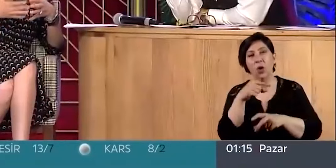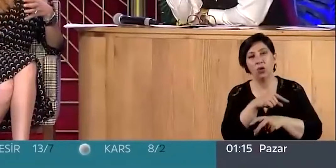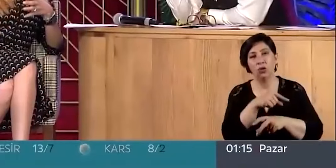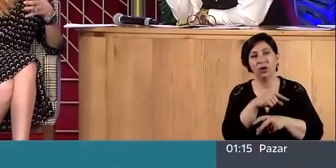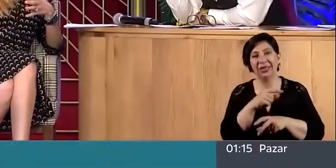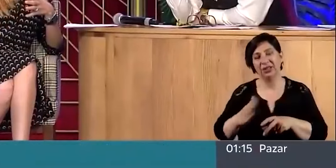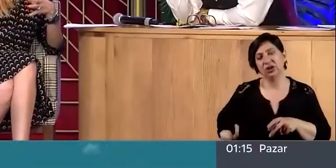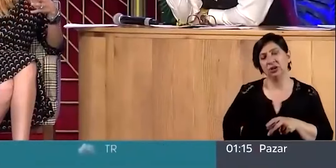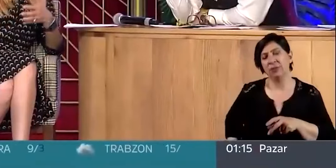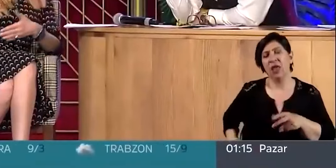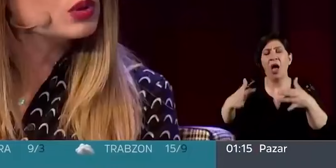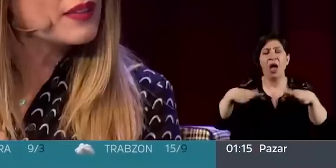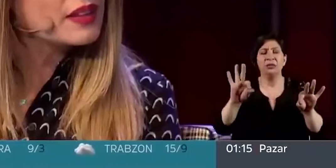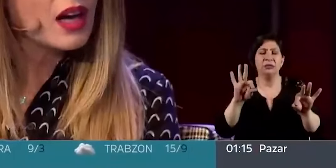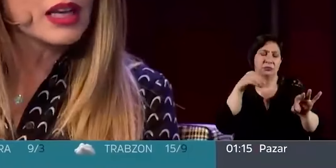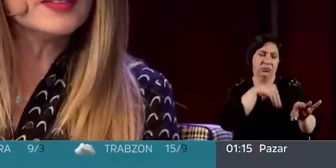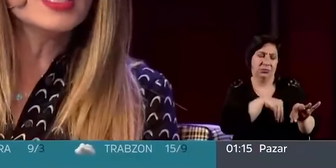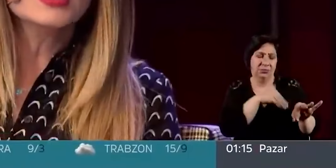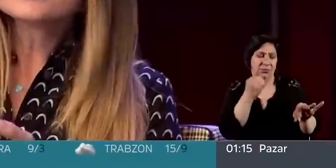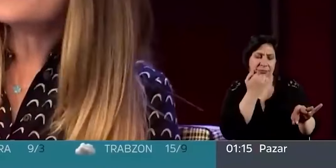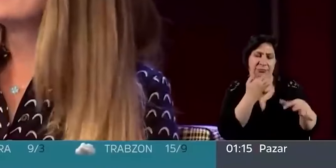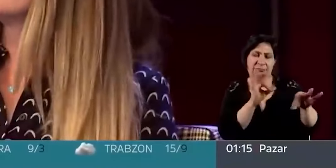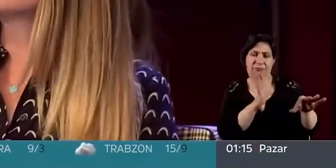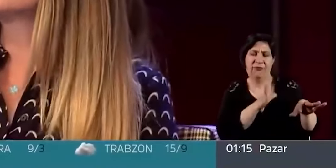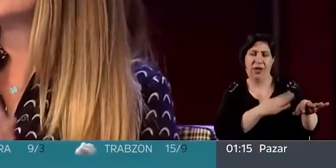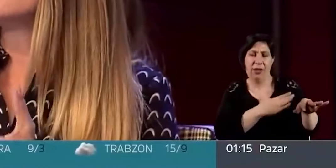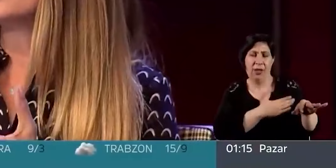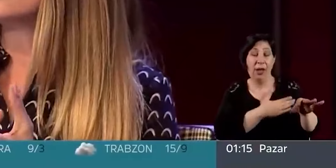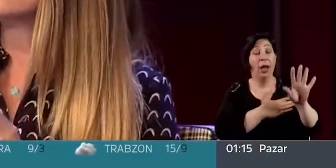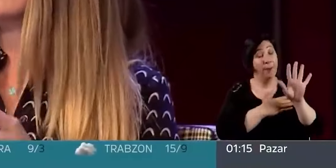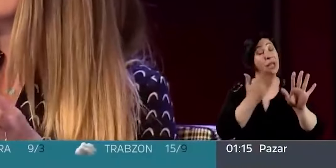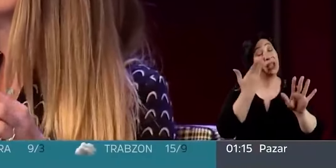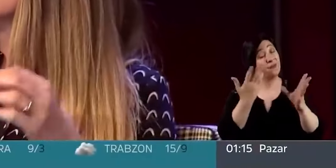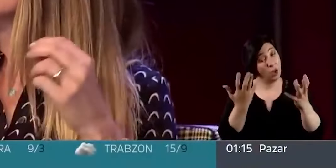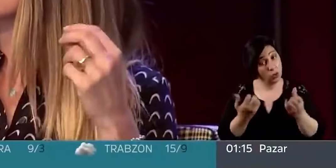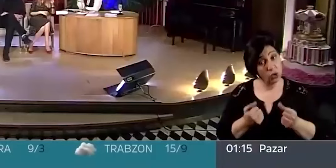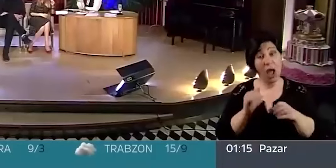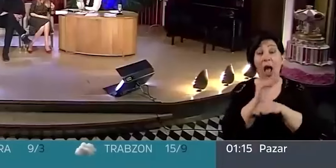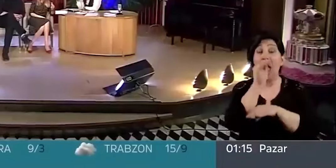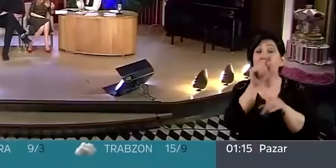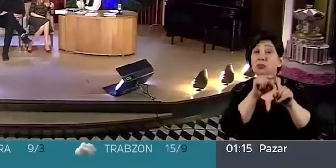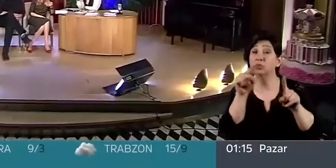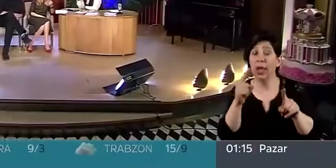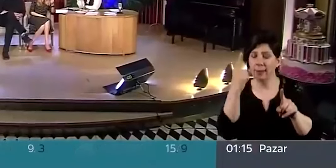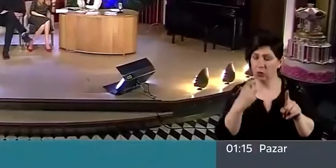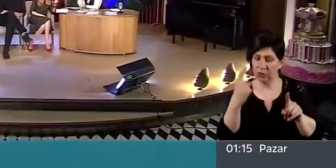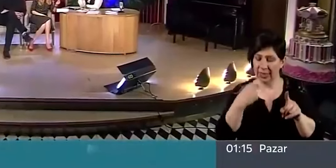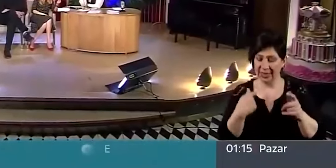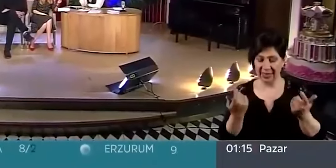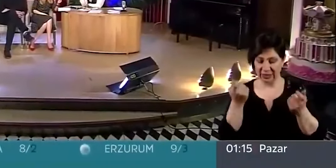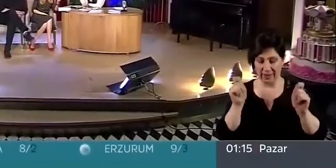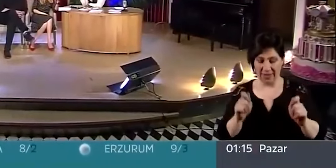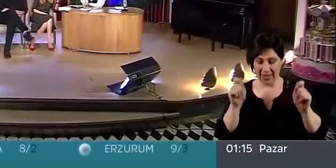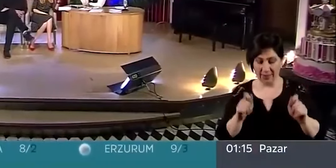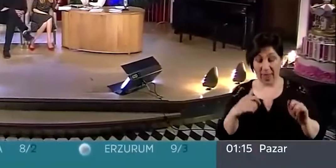zaten cebinde olan, yeteneğini kullandığı alan. Tabii ki burada keyif alıyordur. Hayatı boyunca hep şunu sorsun kendisine. Ne iş